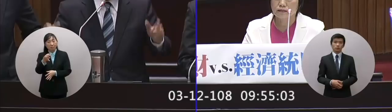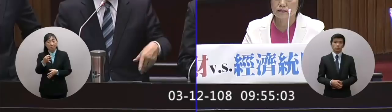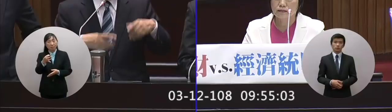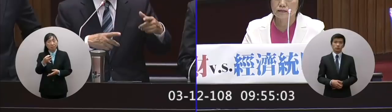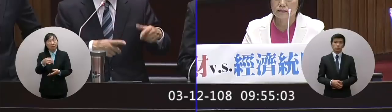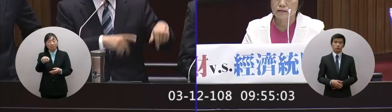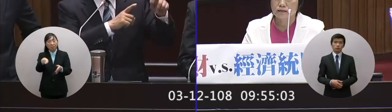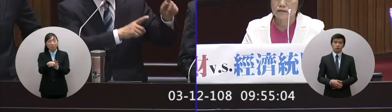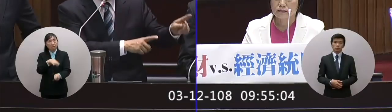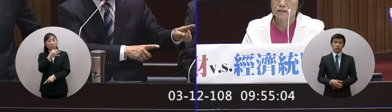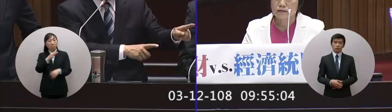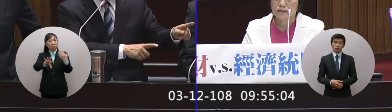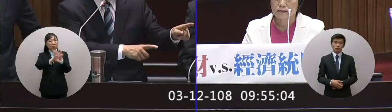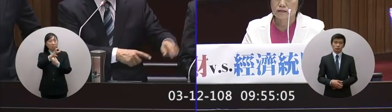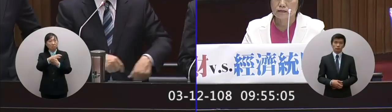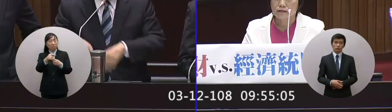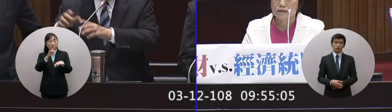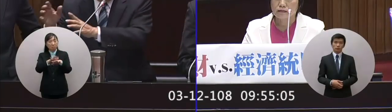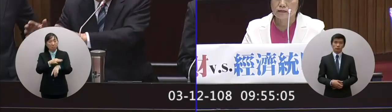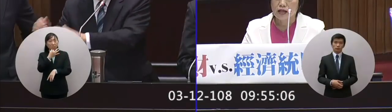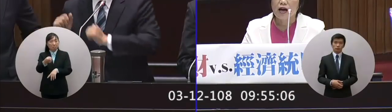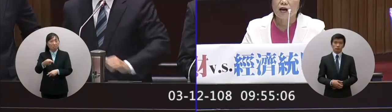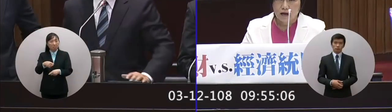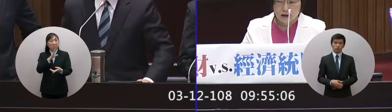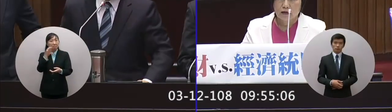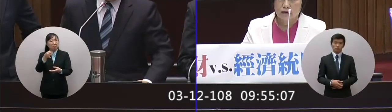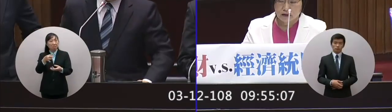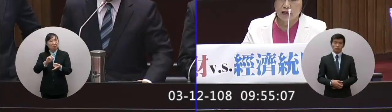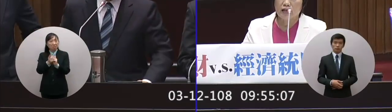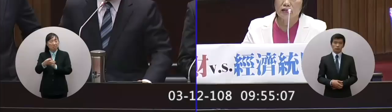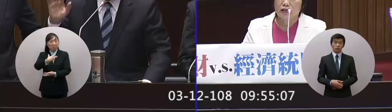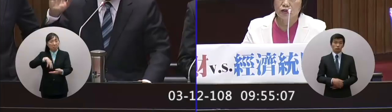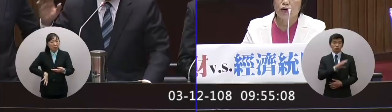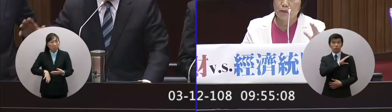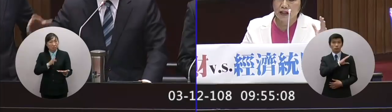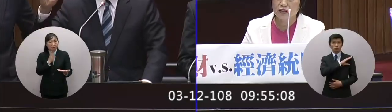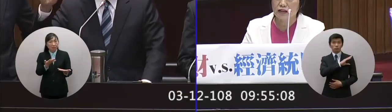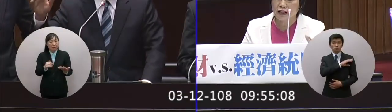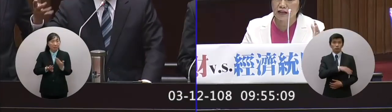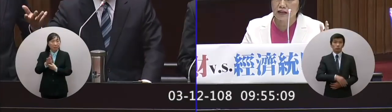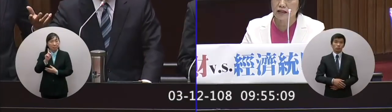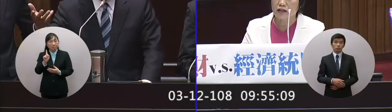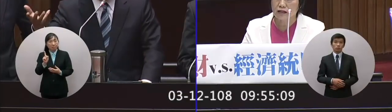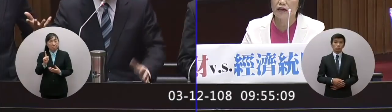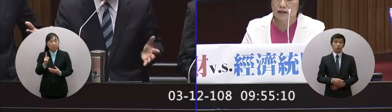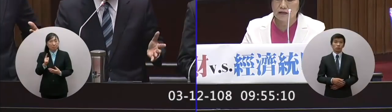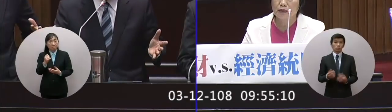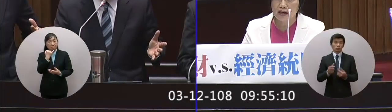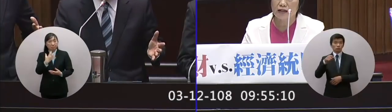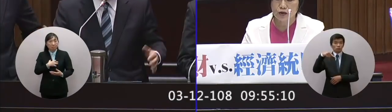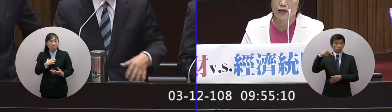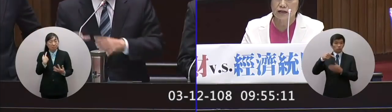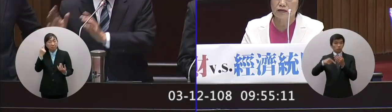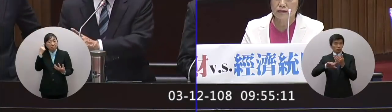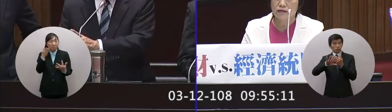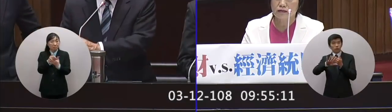际怀疑这有没有洗钱，有没有。其他这种 有 APG 这样的一个 恐怖组织